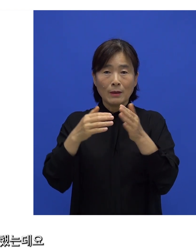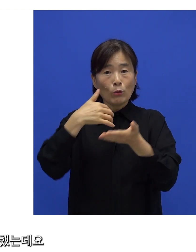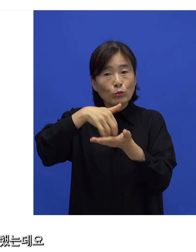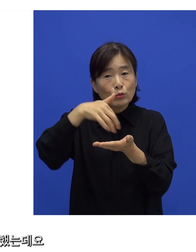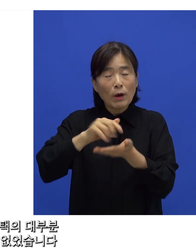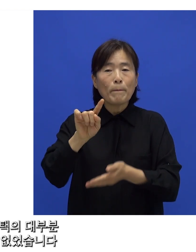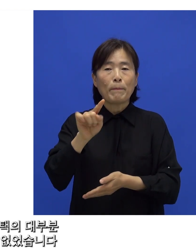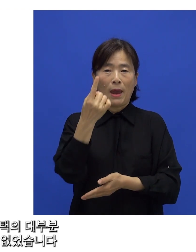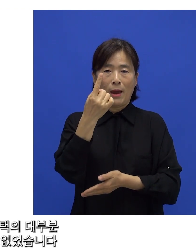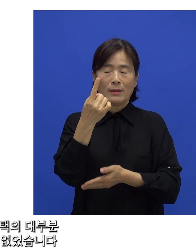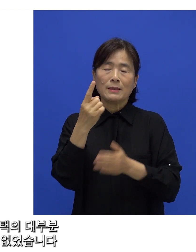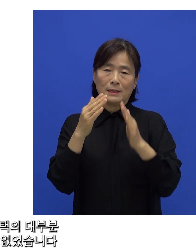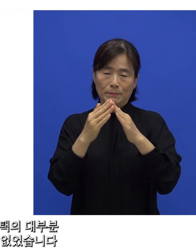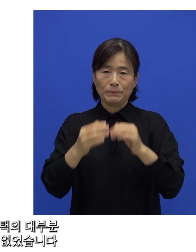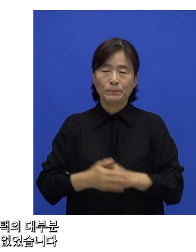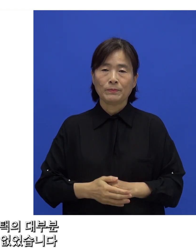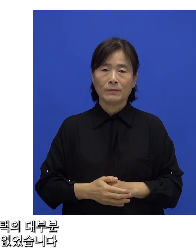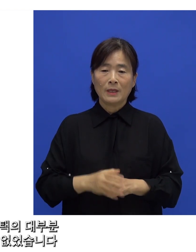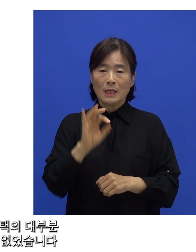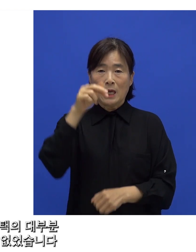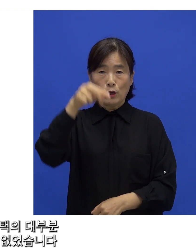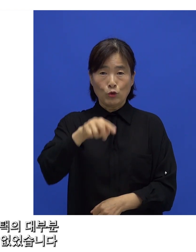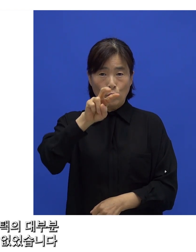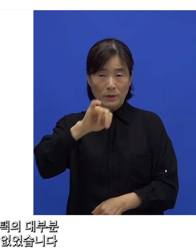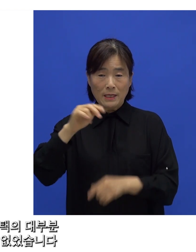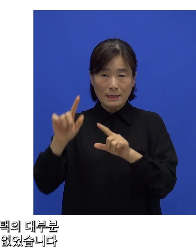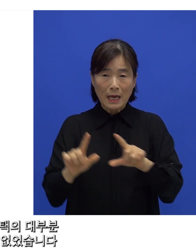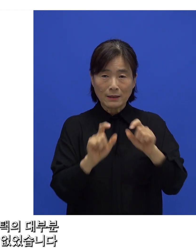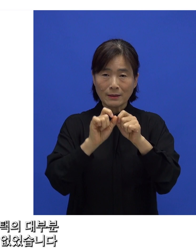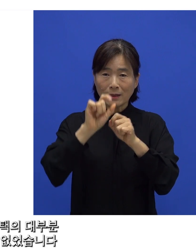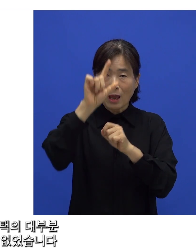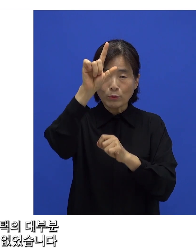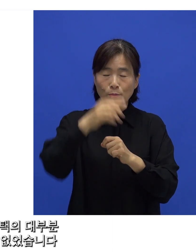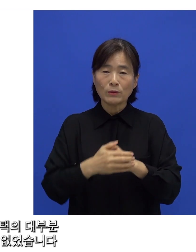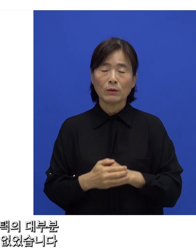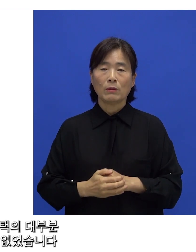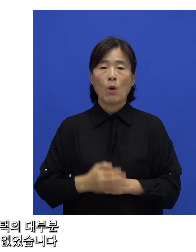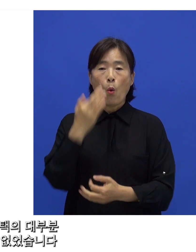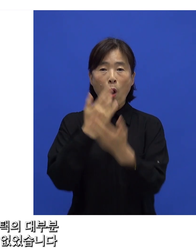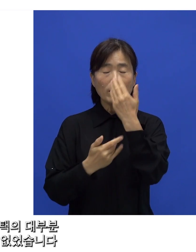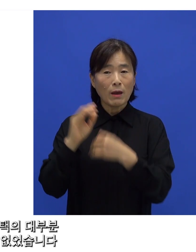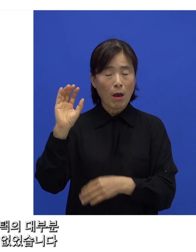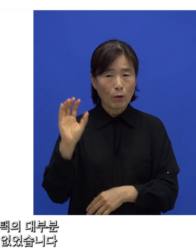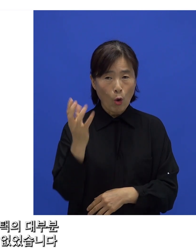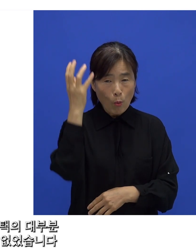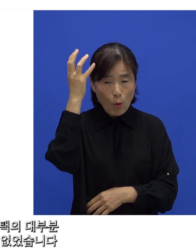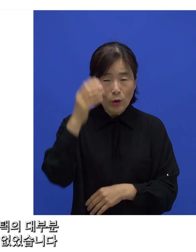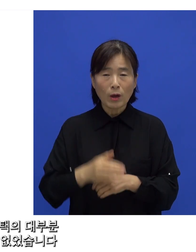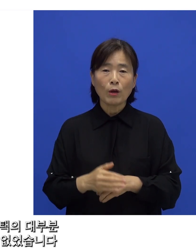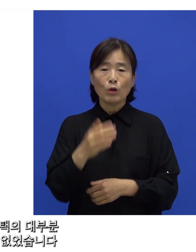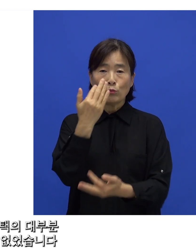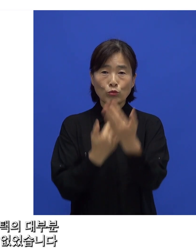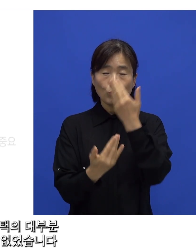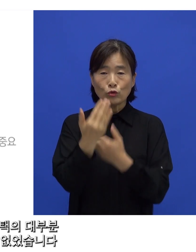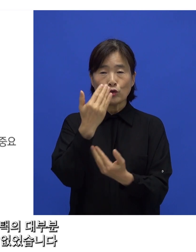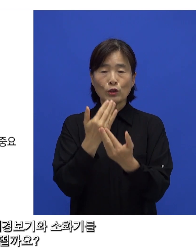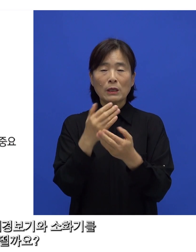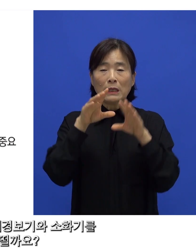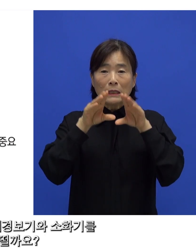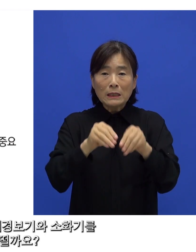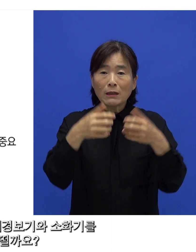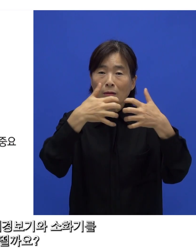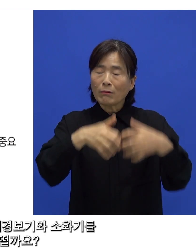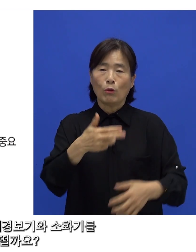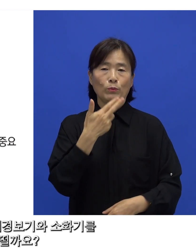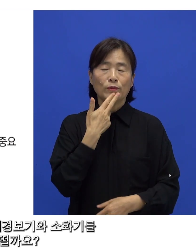지원했는데요. 이주민들이 거주하는 주택의 대부분 화재 경보기와 소화기가 없었습니다.